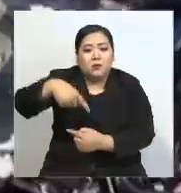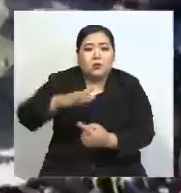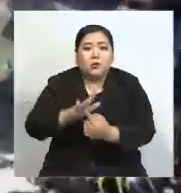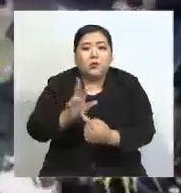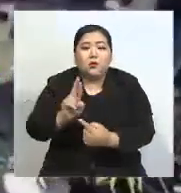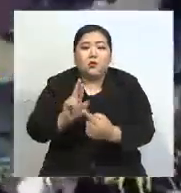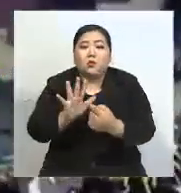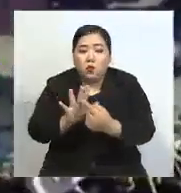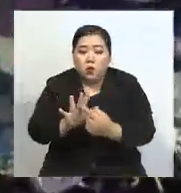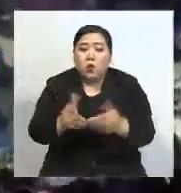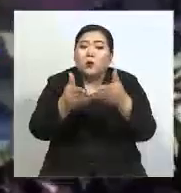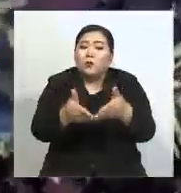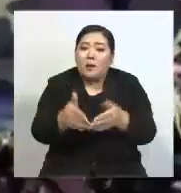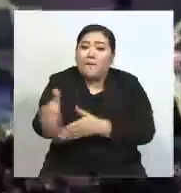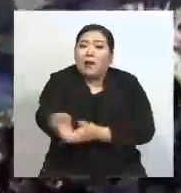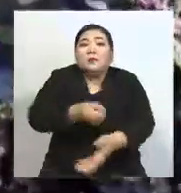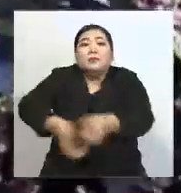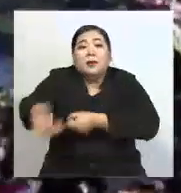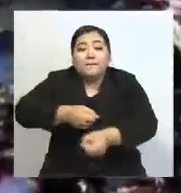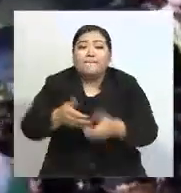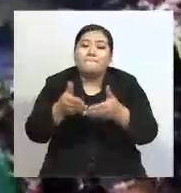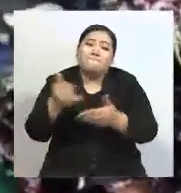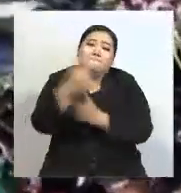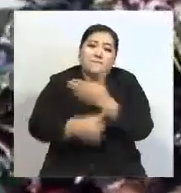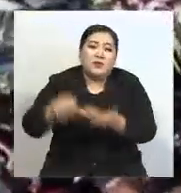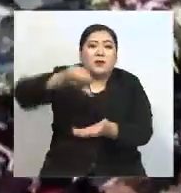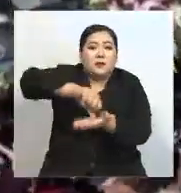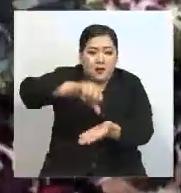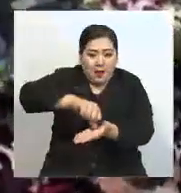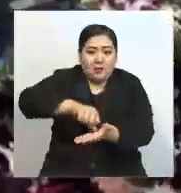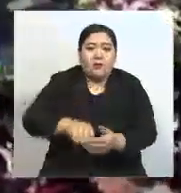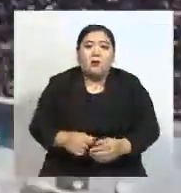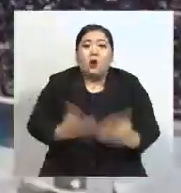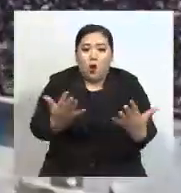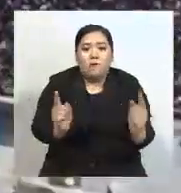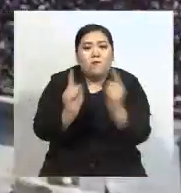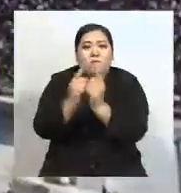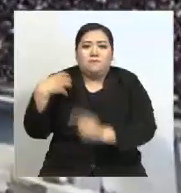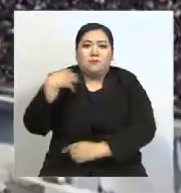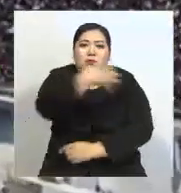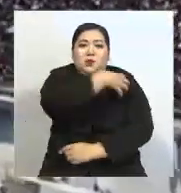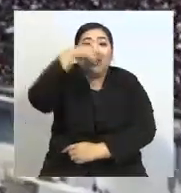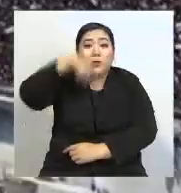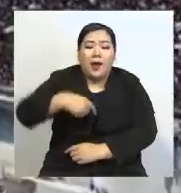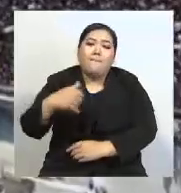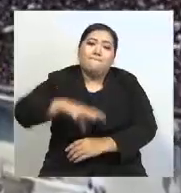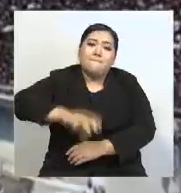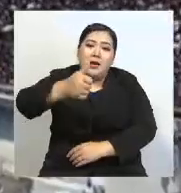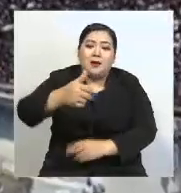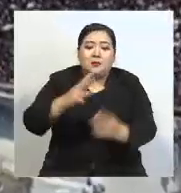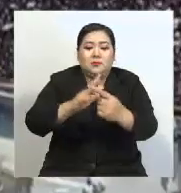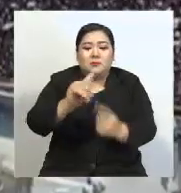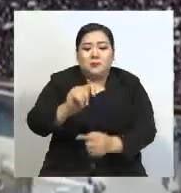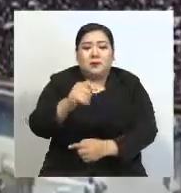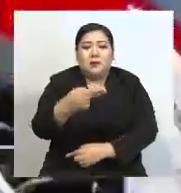ทเรือประมงที่ประเทศอิหร่านนะคะบอกว่าจะมีการเข้าหารือกับเจ้าหน้าที่สถานทูตไทยในกรุงเตหะรานเพื่อเตรียมความพร้อมถ้